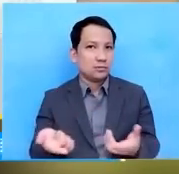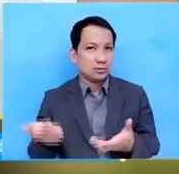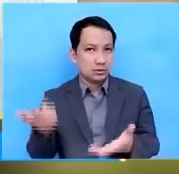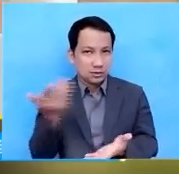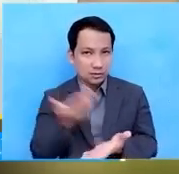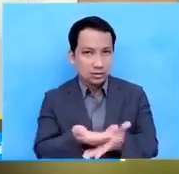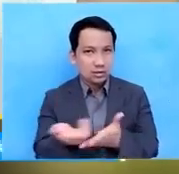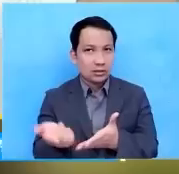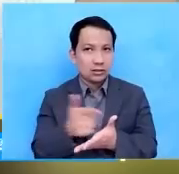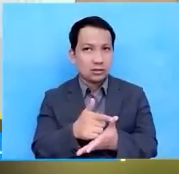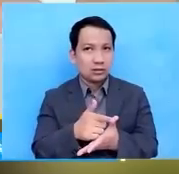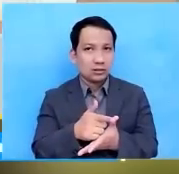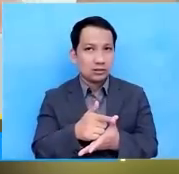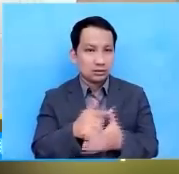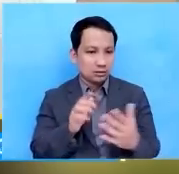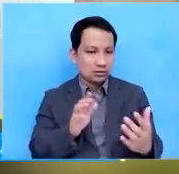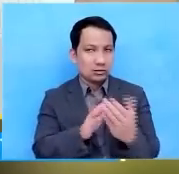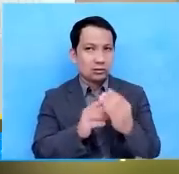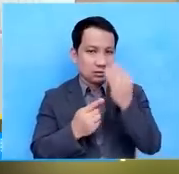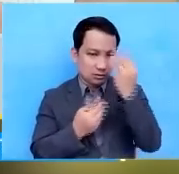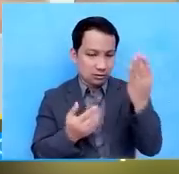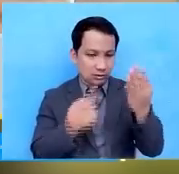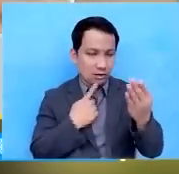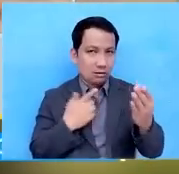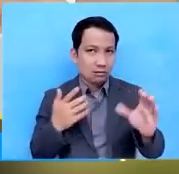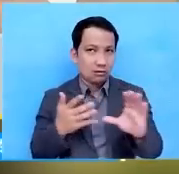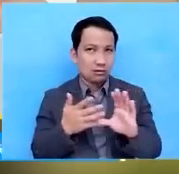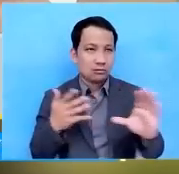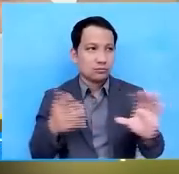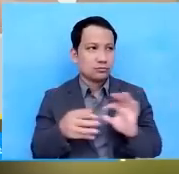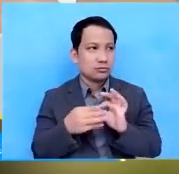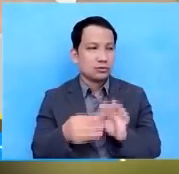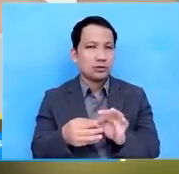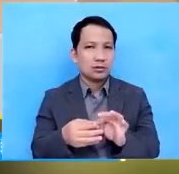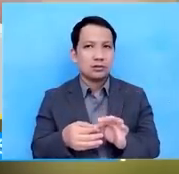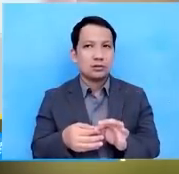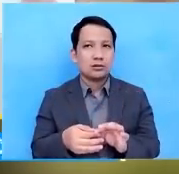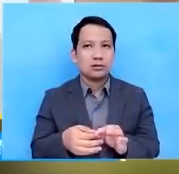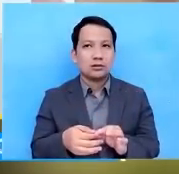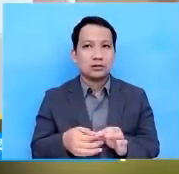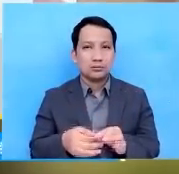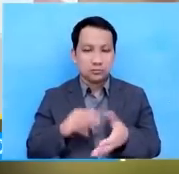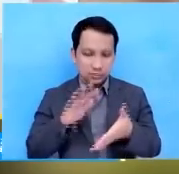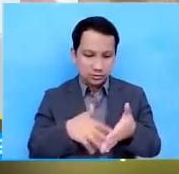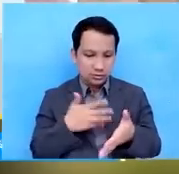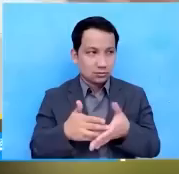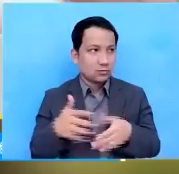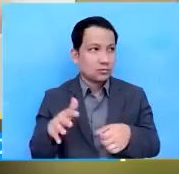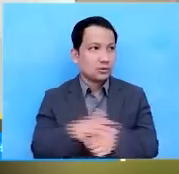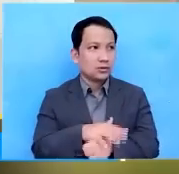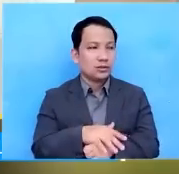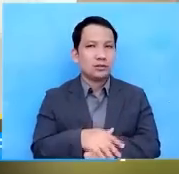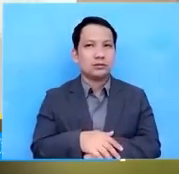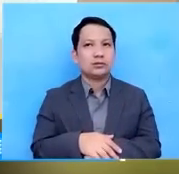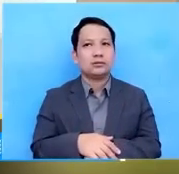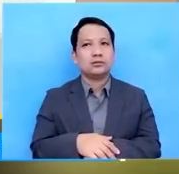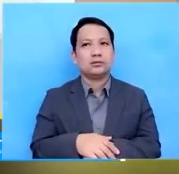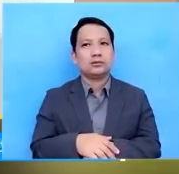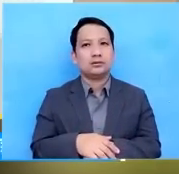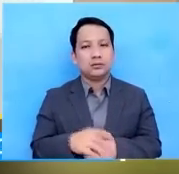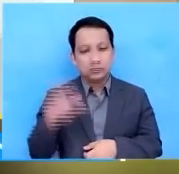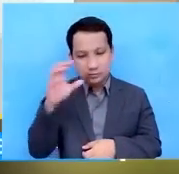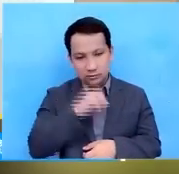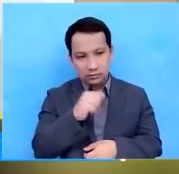sa counter, ang sabi sa akin was, fully booked na daw yung flight. Which is strange